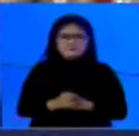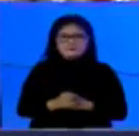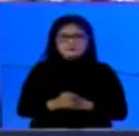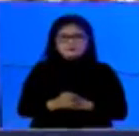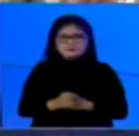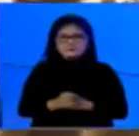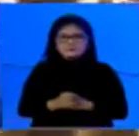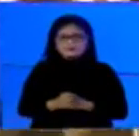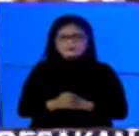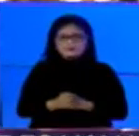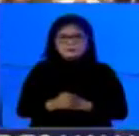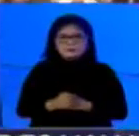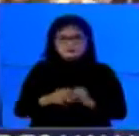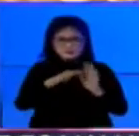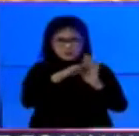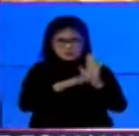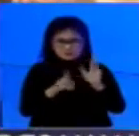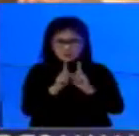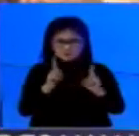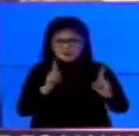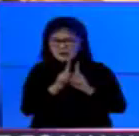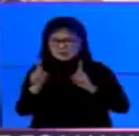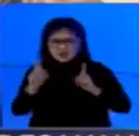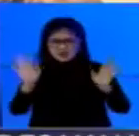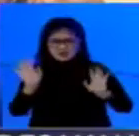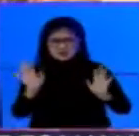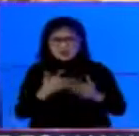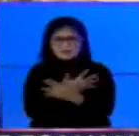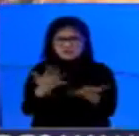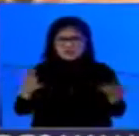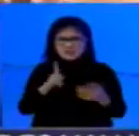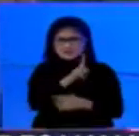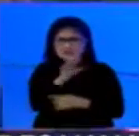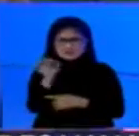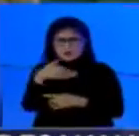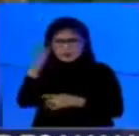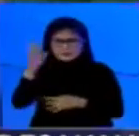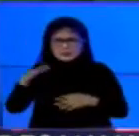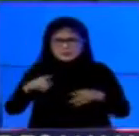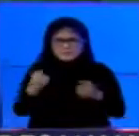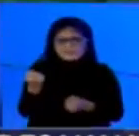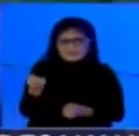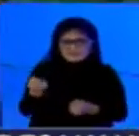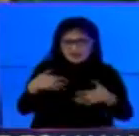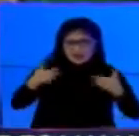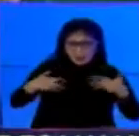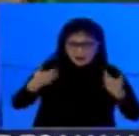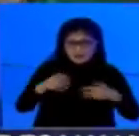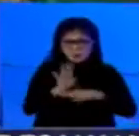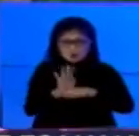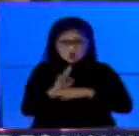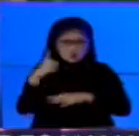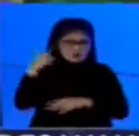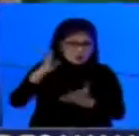Tanpa memperhatikan aturan jaga jarak fisik, ratusan warga berdesakan di pasar hewan Jalan Letu, Suwolo, Kota Bojonegoro, Jawa Timur.